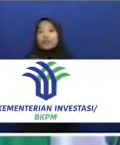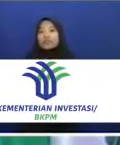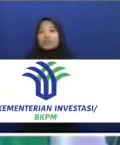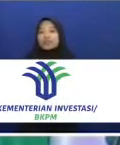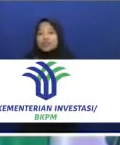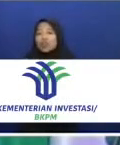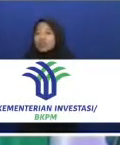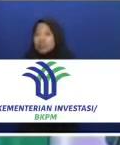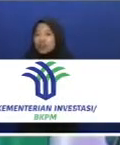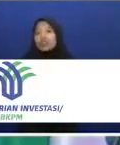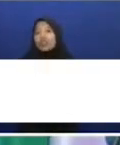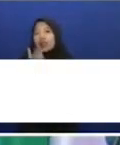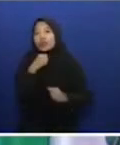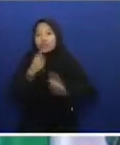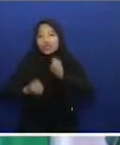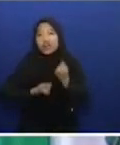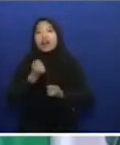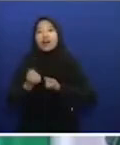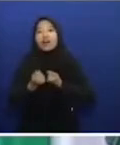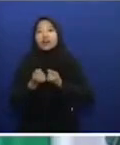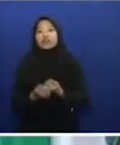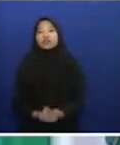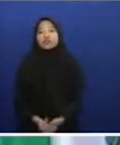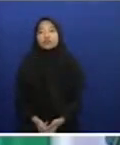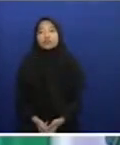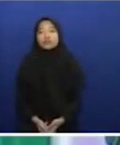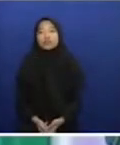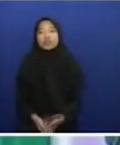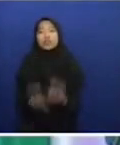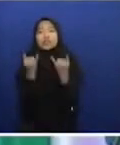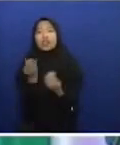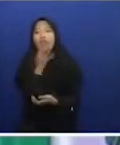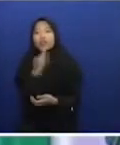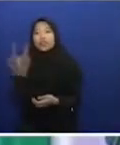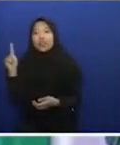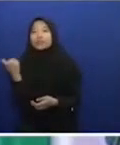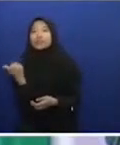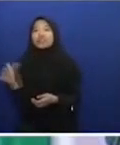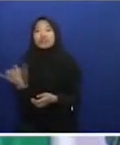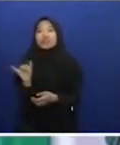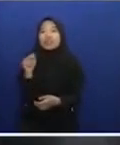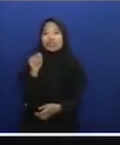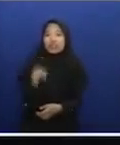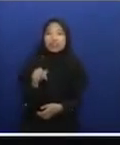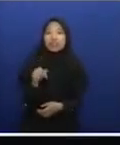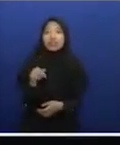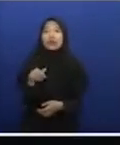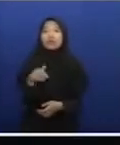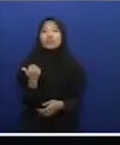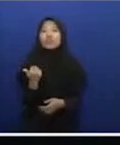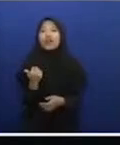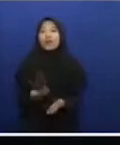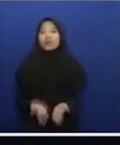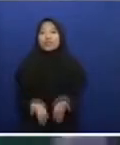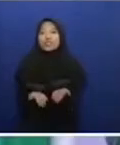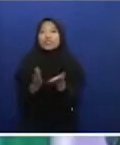yang hidupnya terbatas bisa duduk berdiri seperti ini. Apalagi adik-adik yang